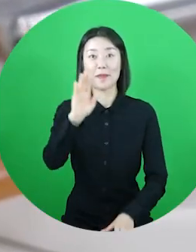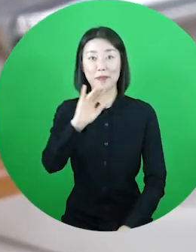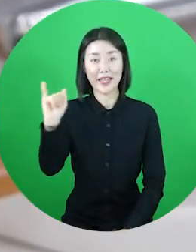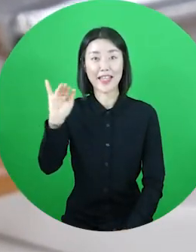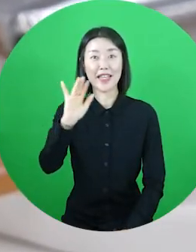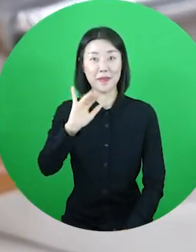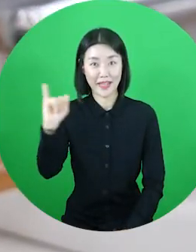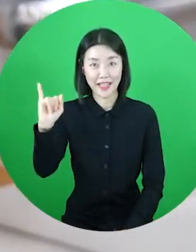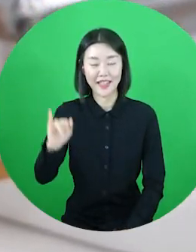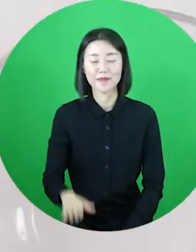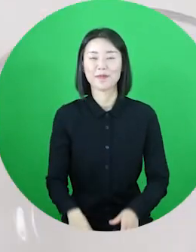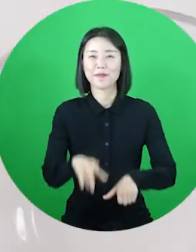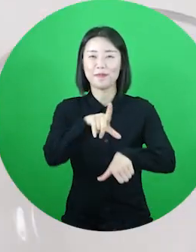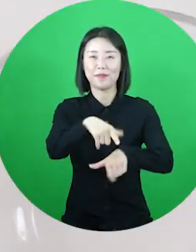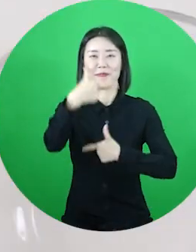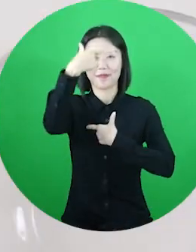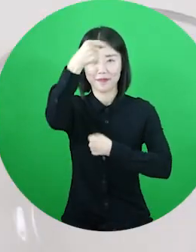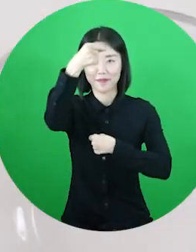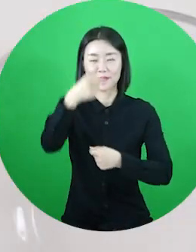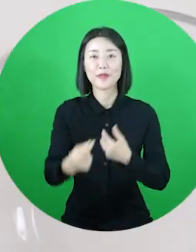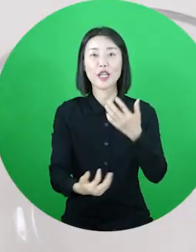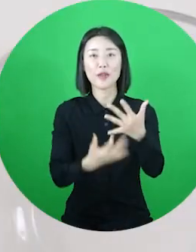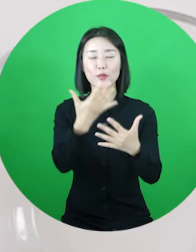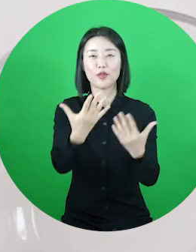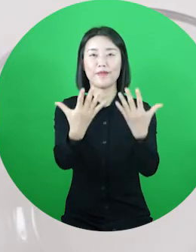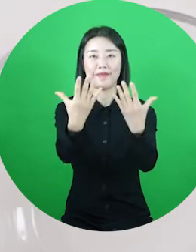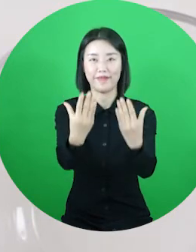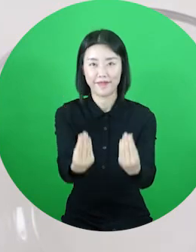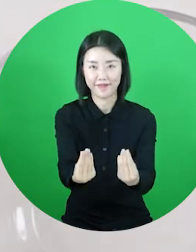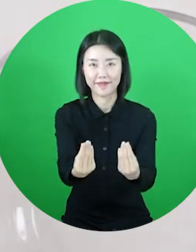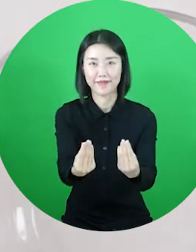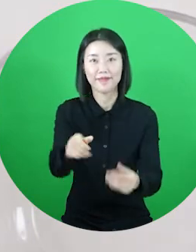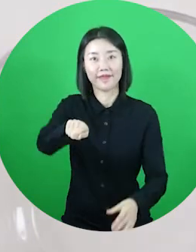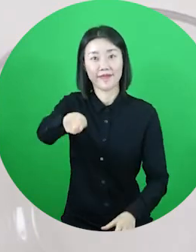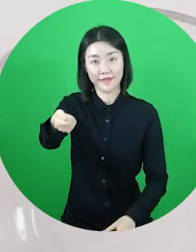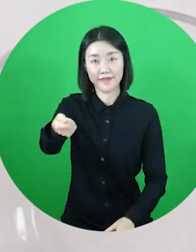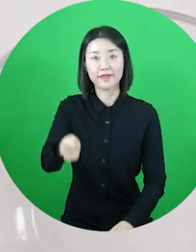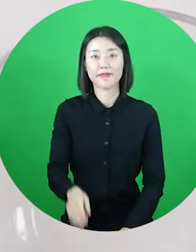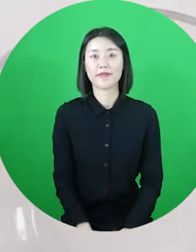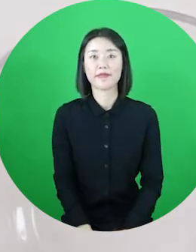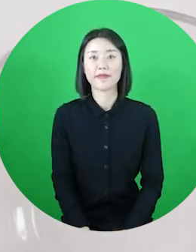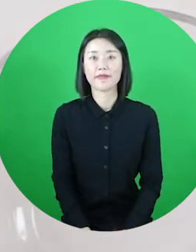우와, 맞춰주는 시간이 다 되었네요. 불을 꺼주겠습니다.